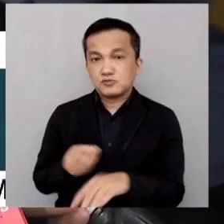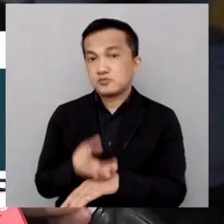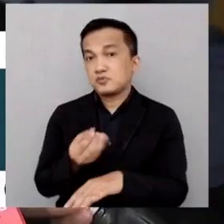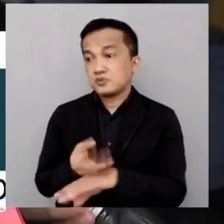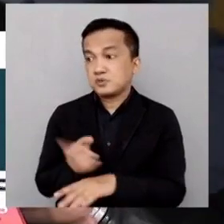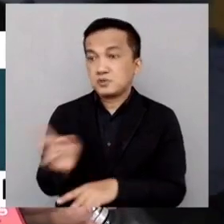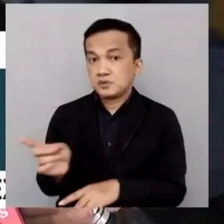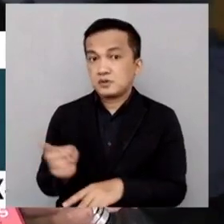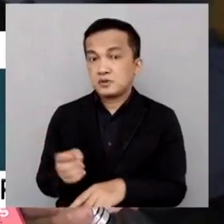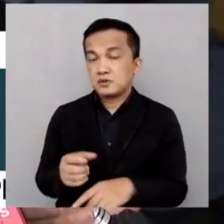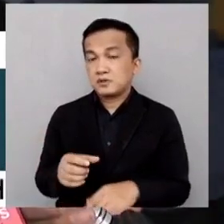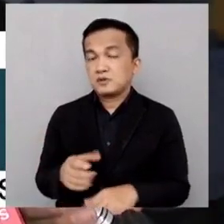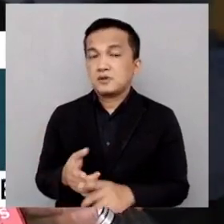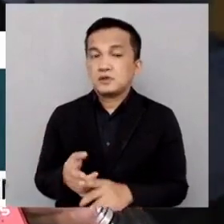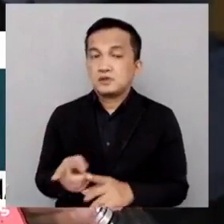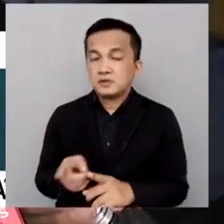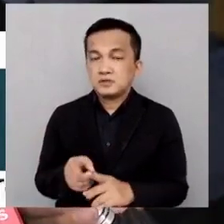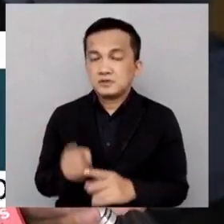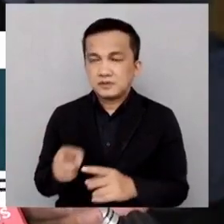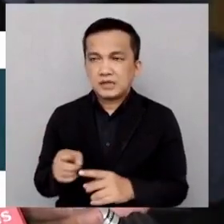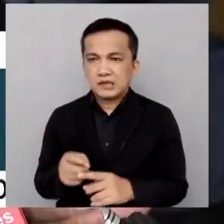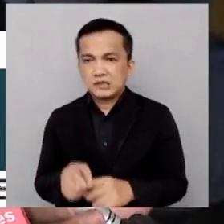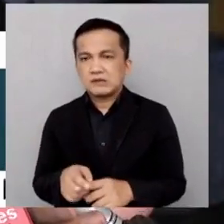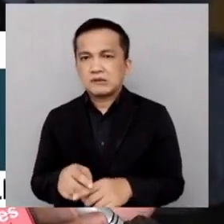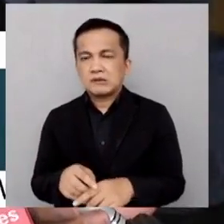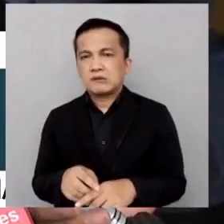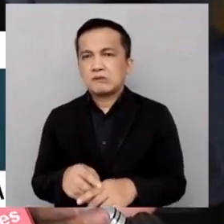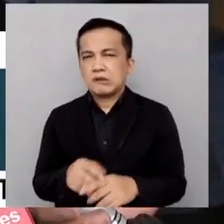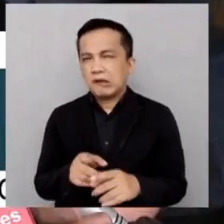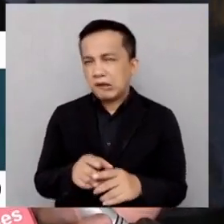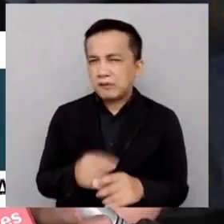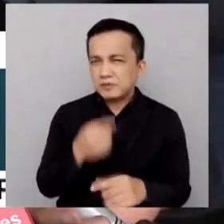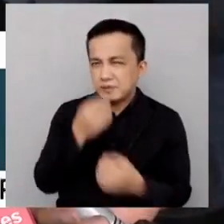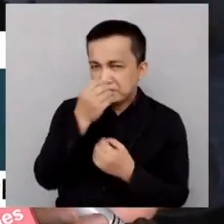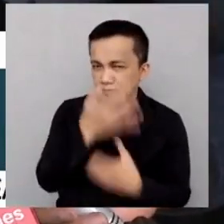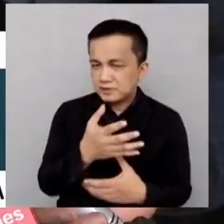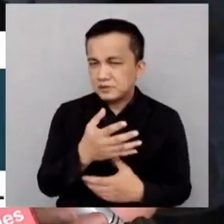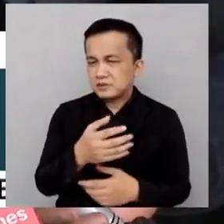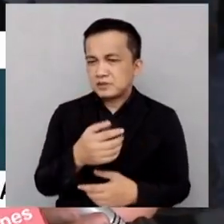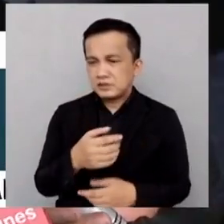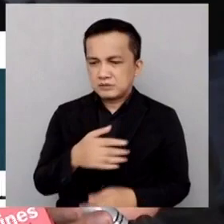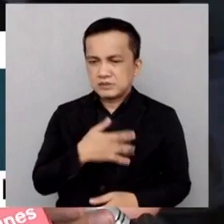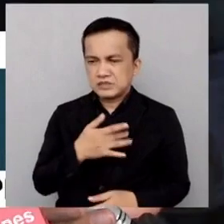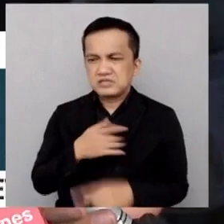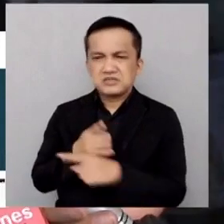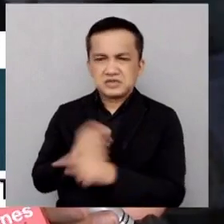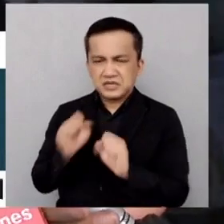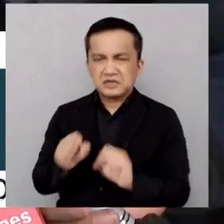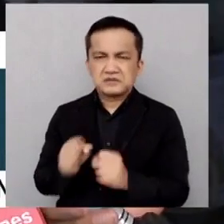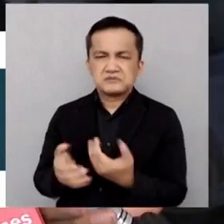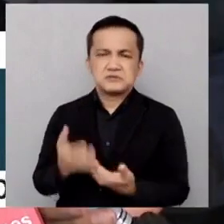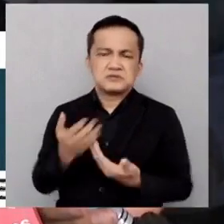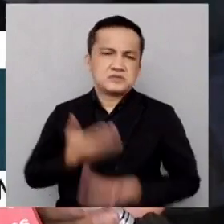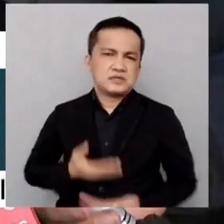kaya magparinig at magpahiwatig na ang tingin nila eh, kayang-kaya nila yung kaso.